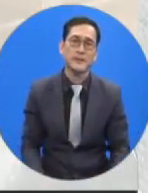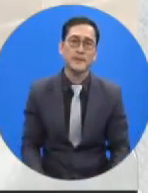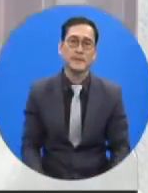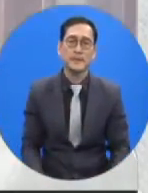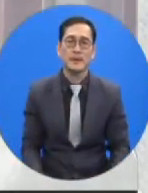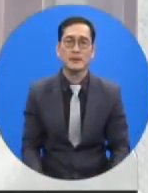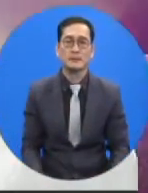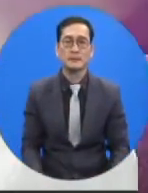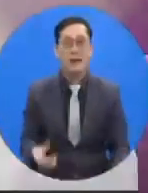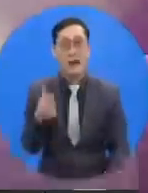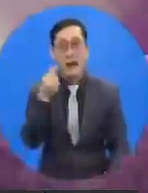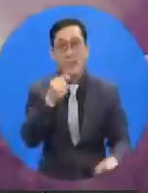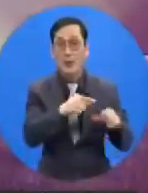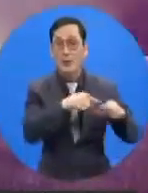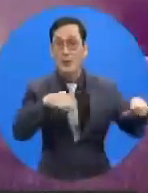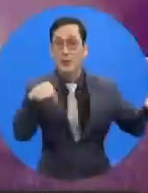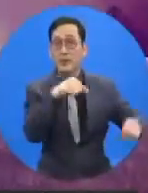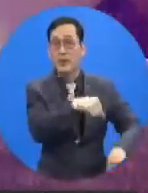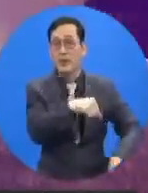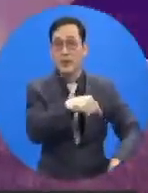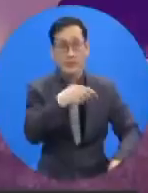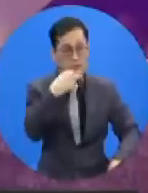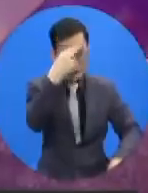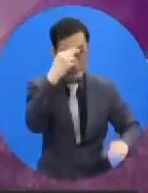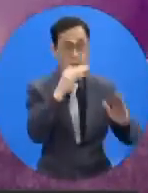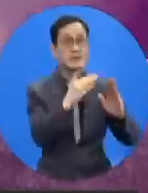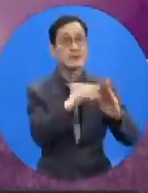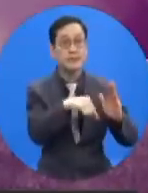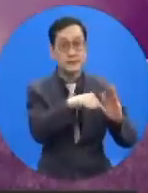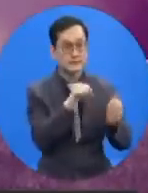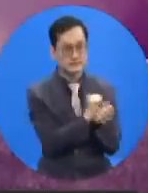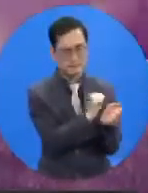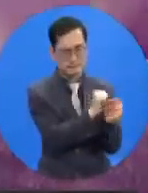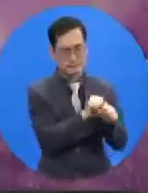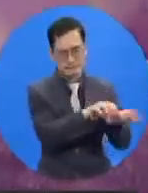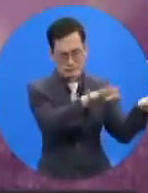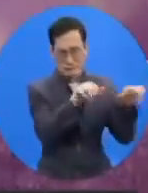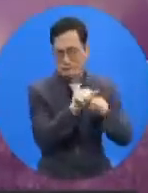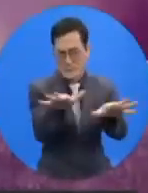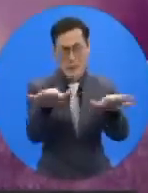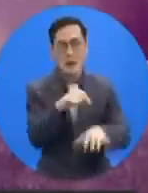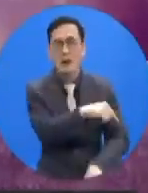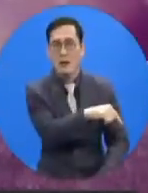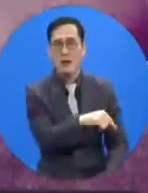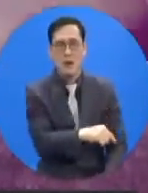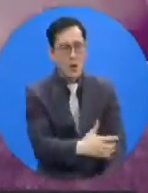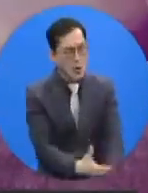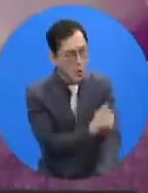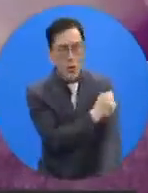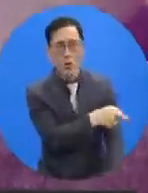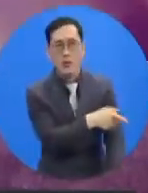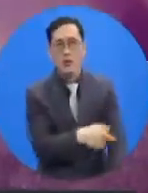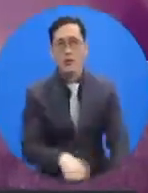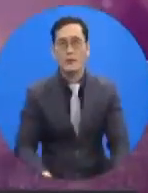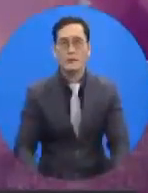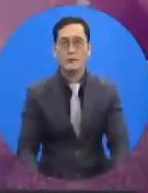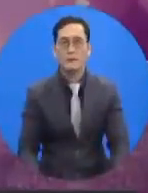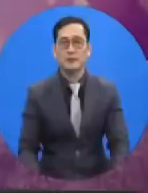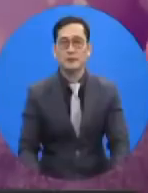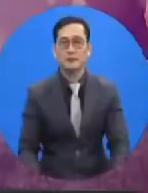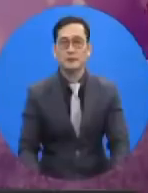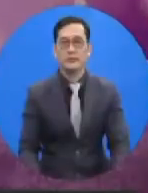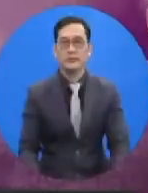이미 일본에서는 이른바 유흥업소, 구라부, 발 집단 감염 사례가 공포로 전해지고 있습니다. 그리고 유명